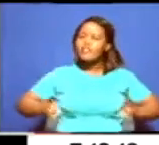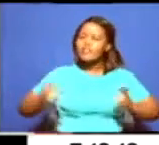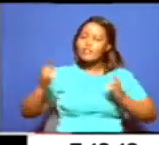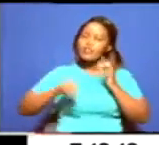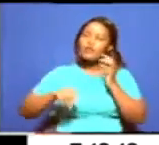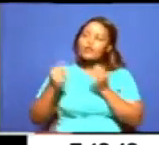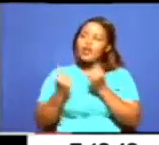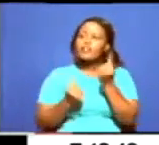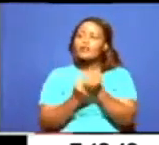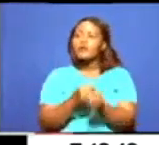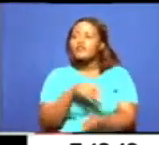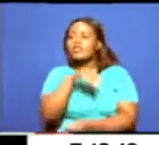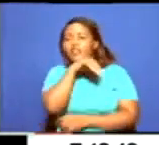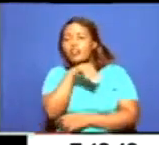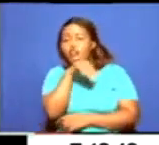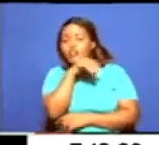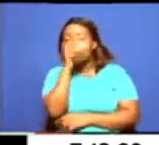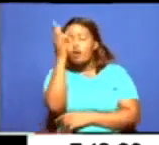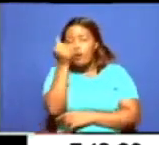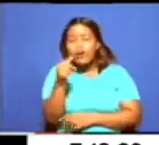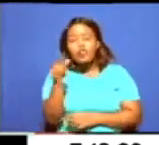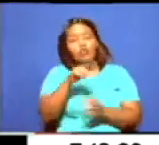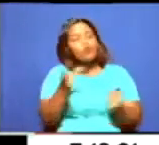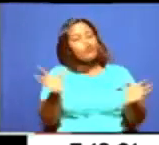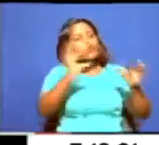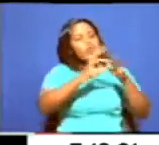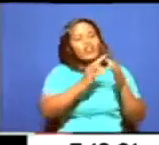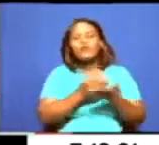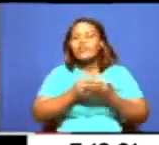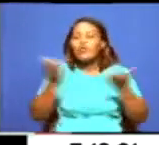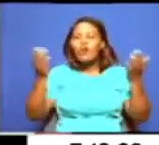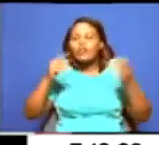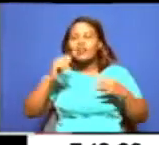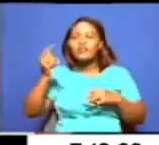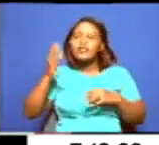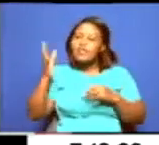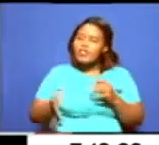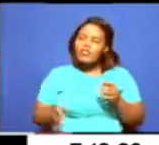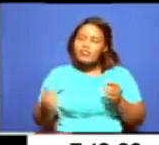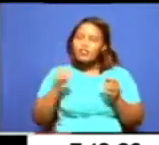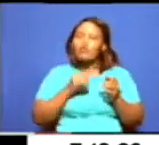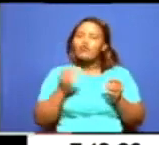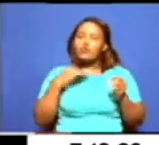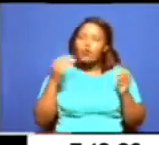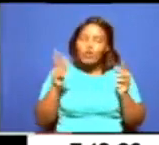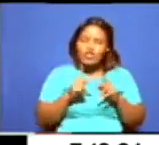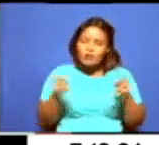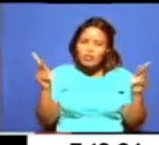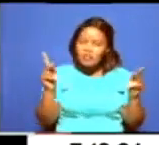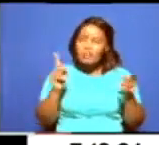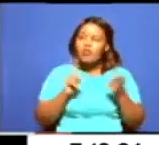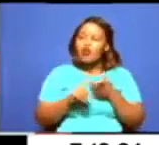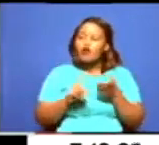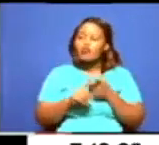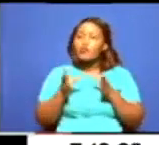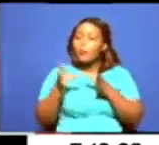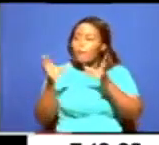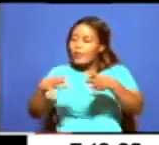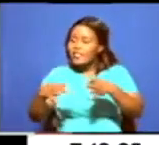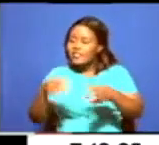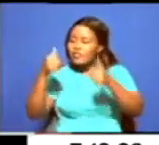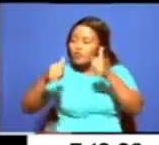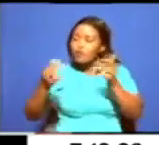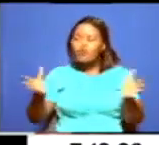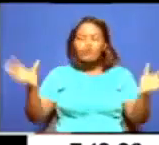sababu tunataka kuungana na Wakenya wengine wote. Tunataka amani kwa nchi yetu, na tunataka chama ambaye itaweza kuunganisha